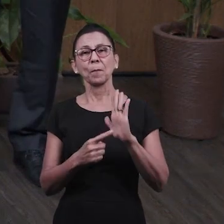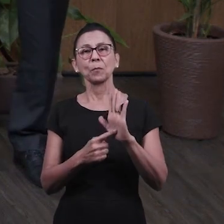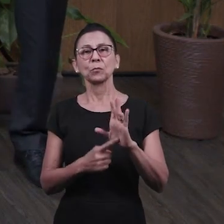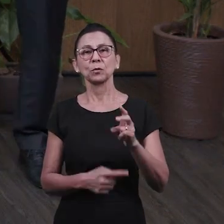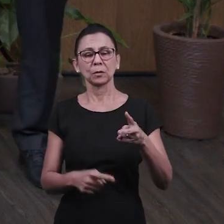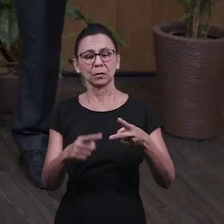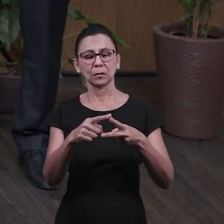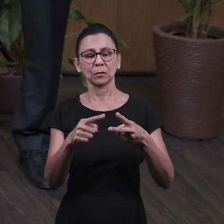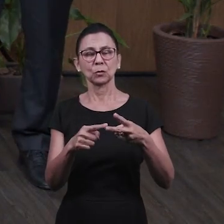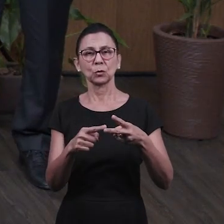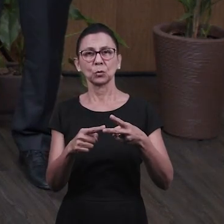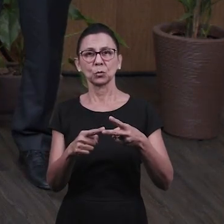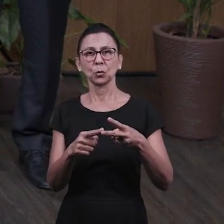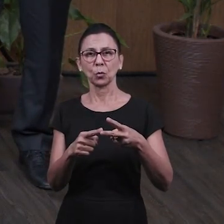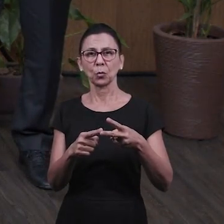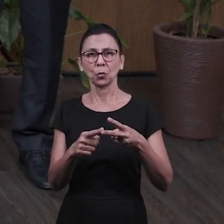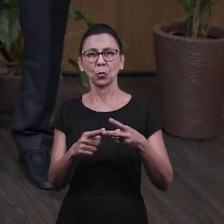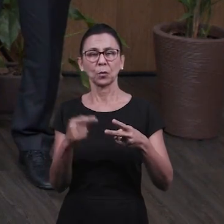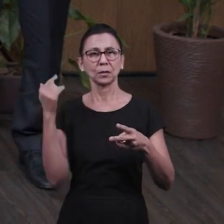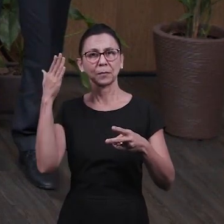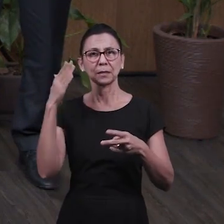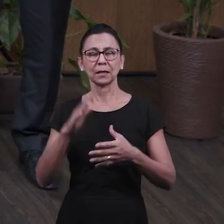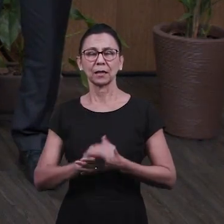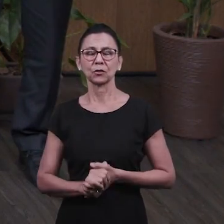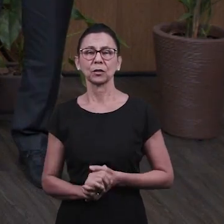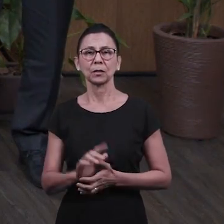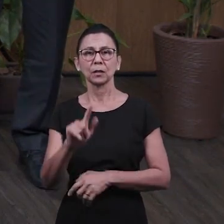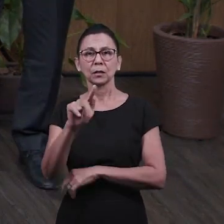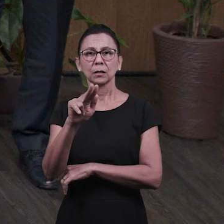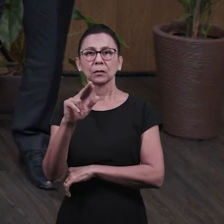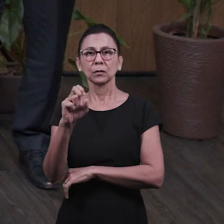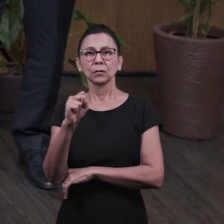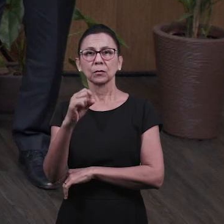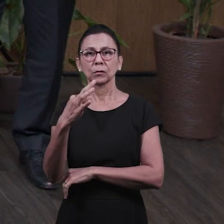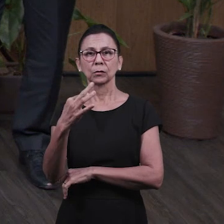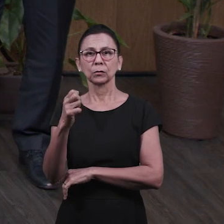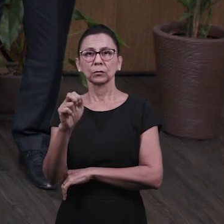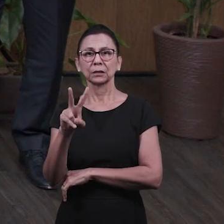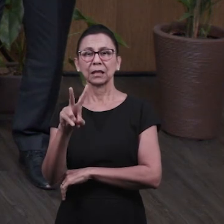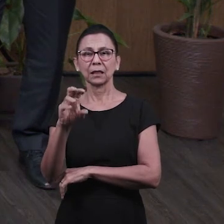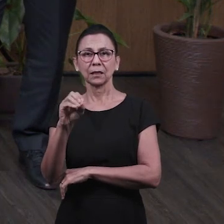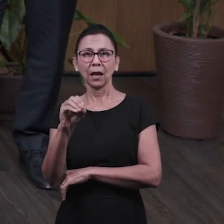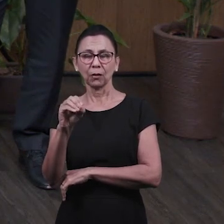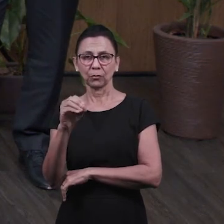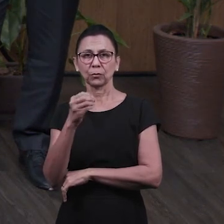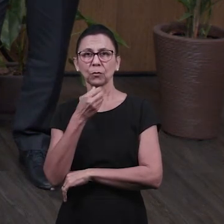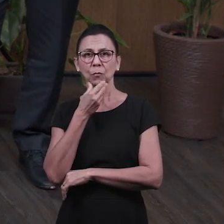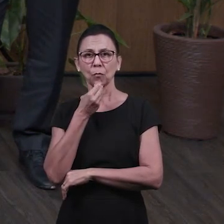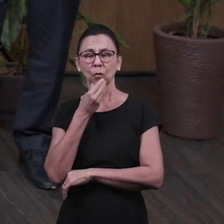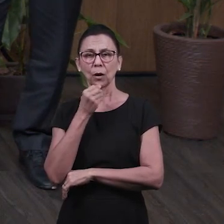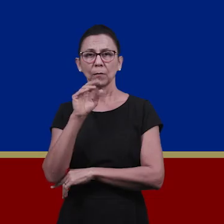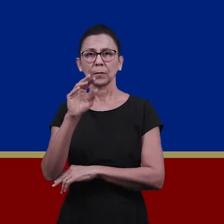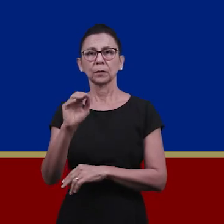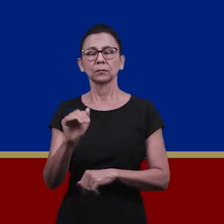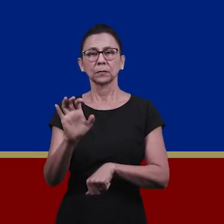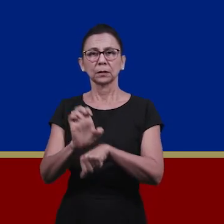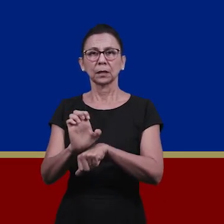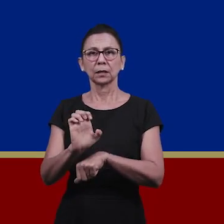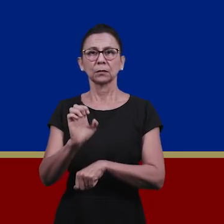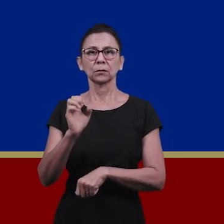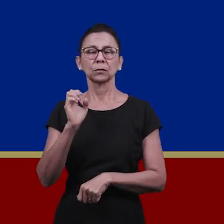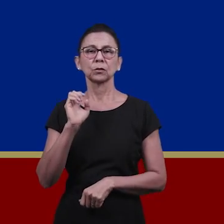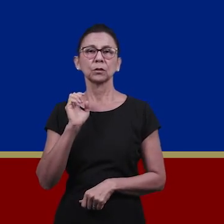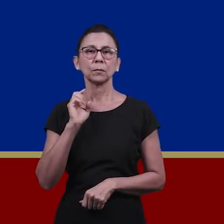allons citer 2 messages reçus dans la dernière semaine. Gustavo Santos, de Belo Horizonte, Minas Gerais,